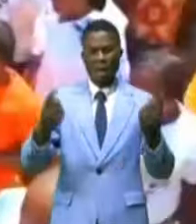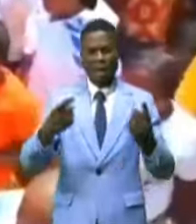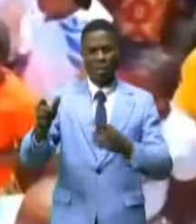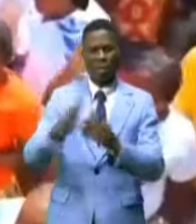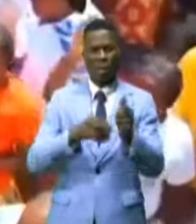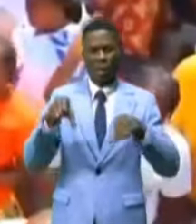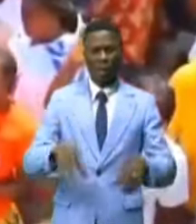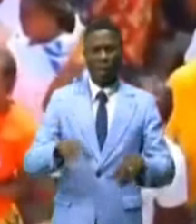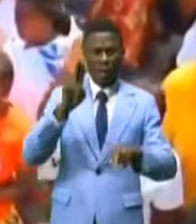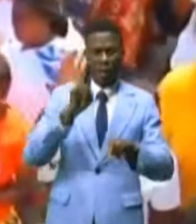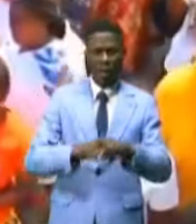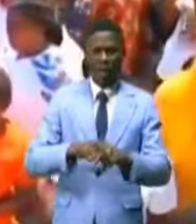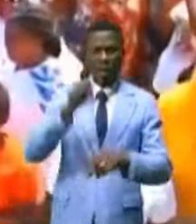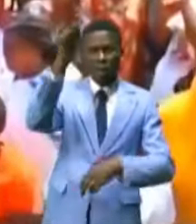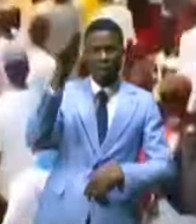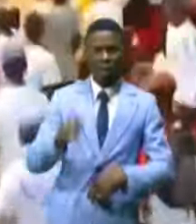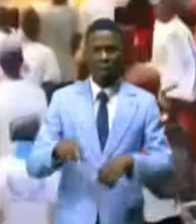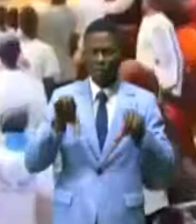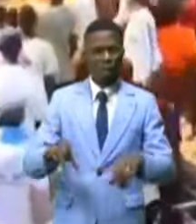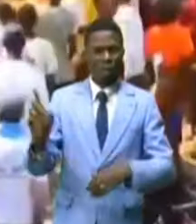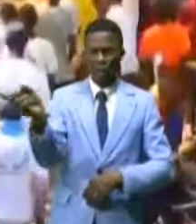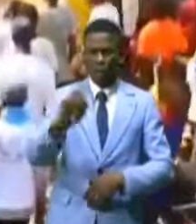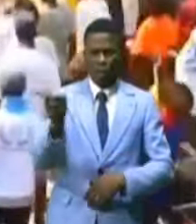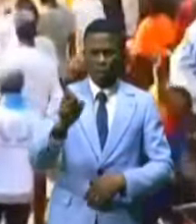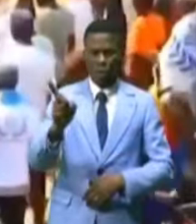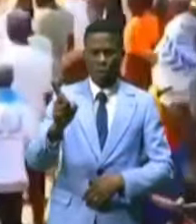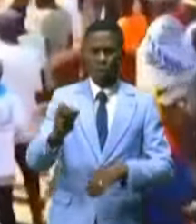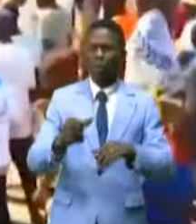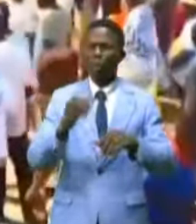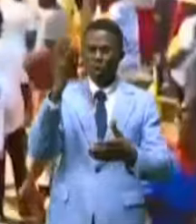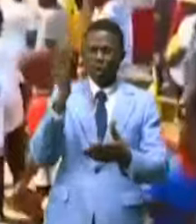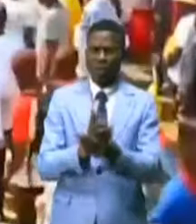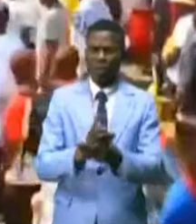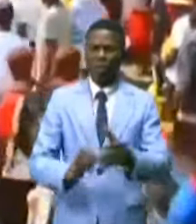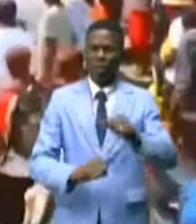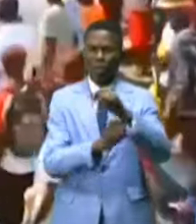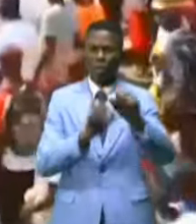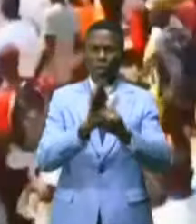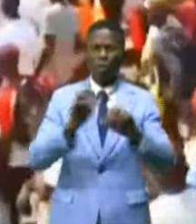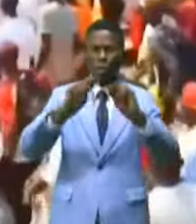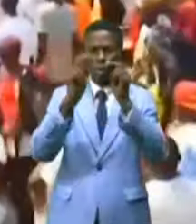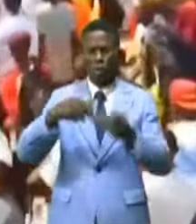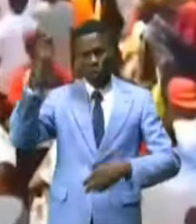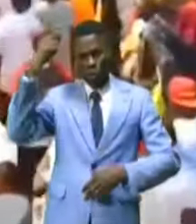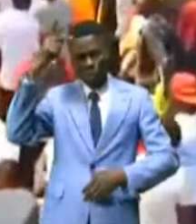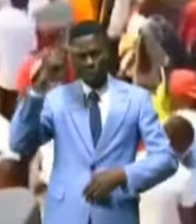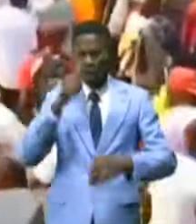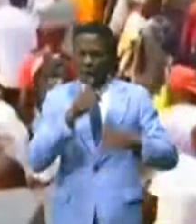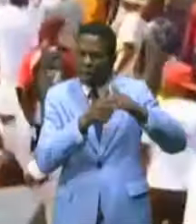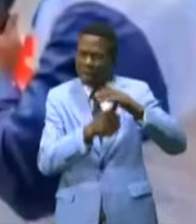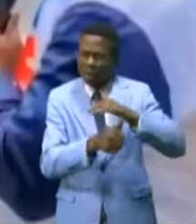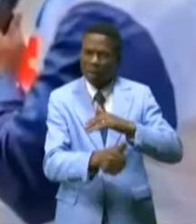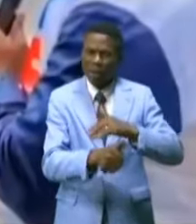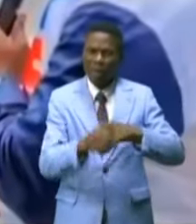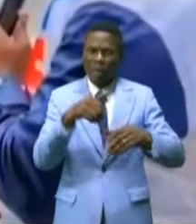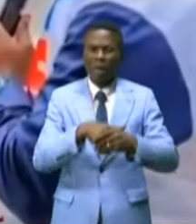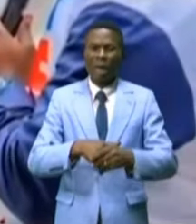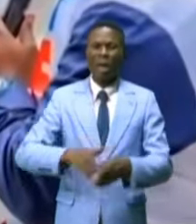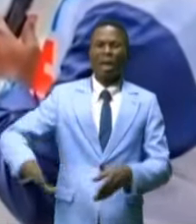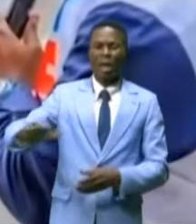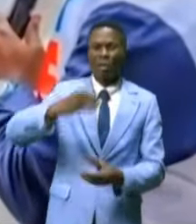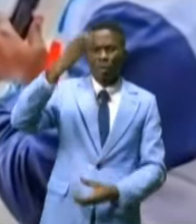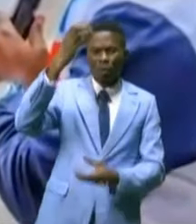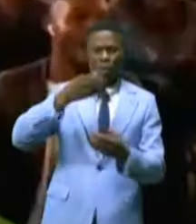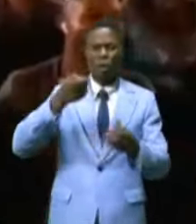les plans de la balkanisation du pays avec le soutien des multinationales qui se cachent derrière le Rwanda,